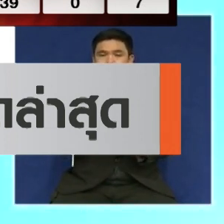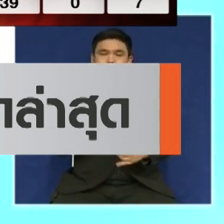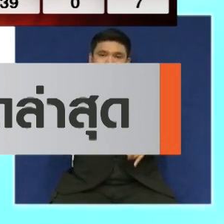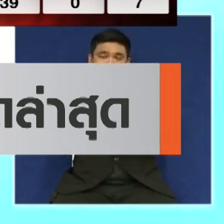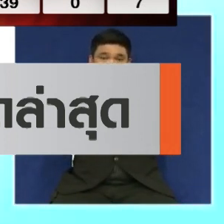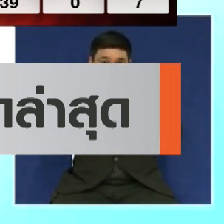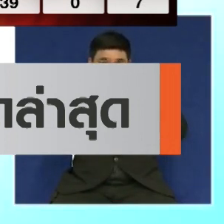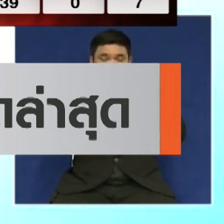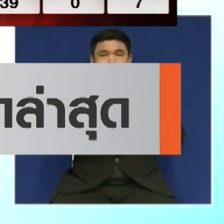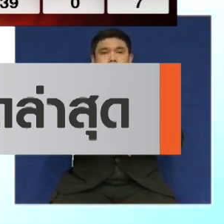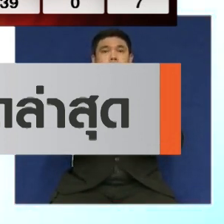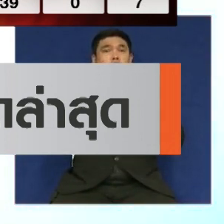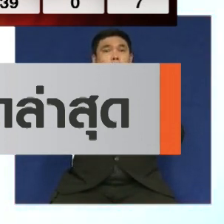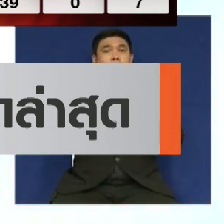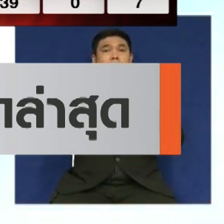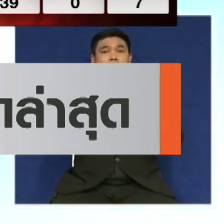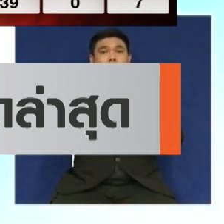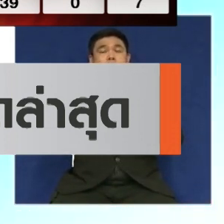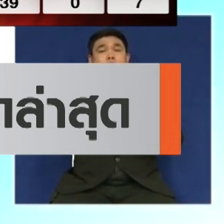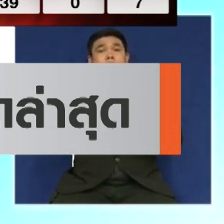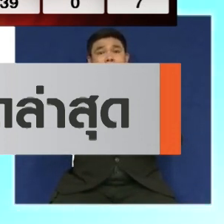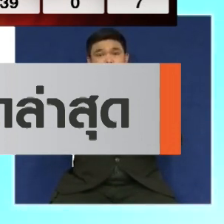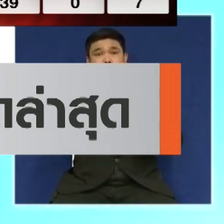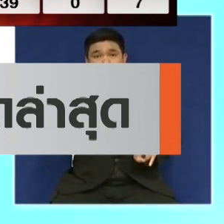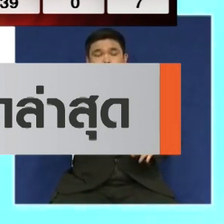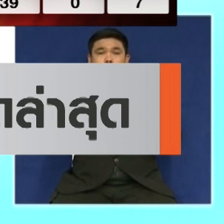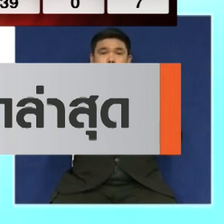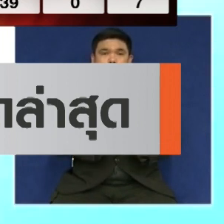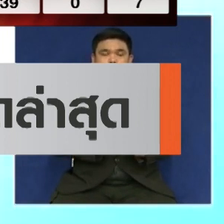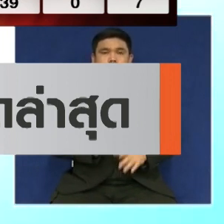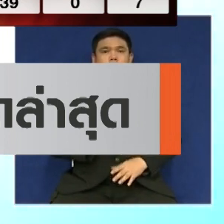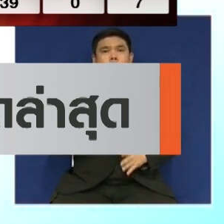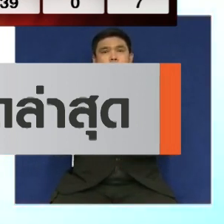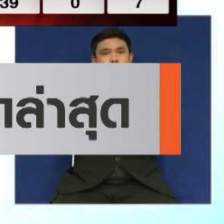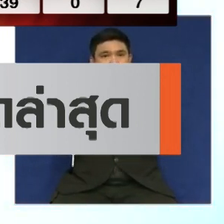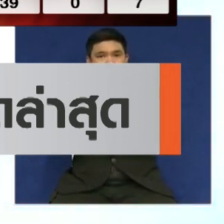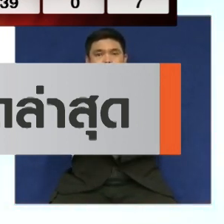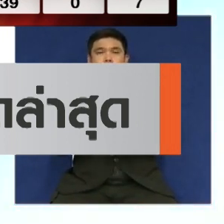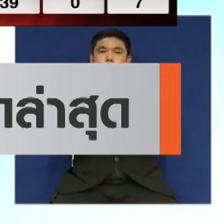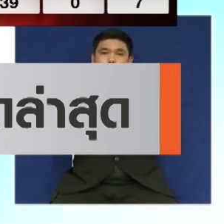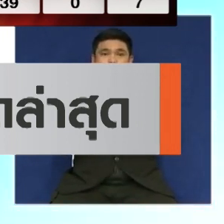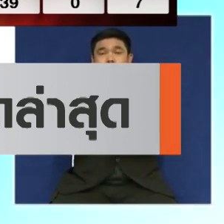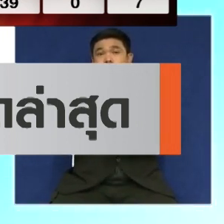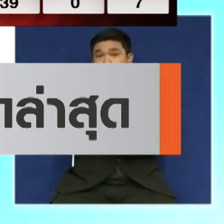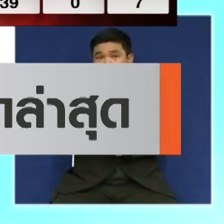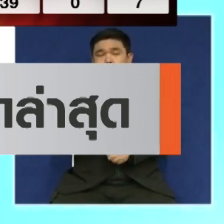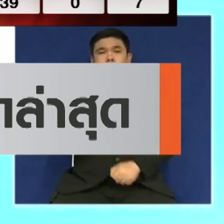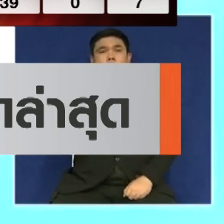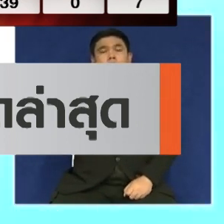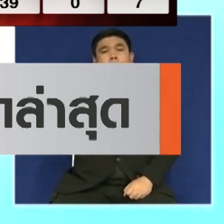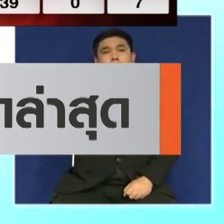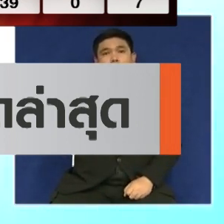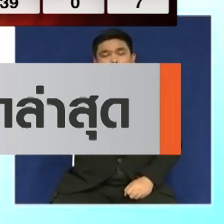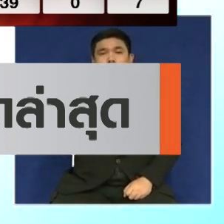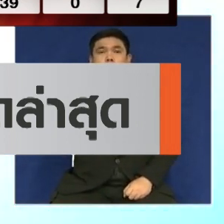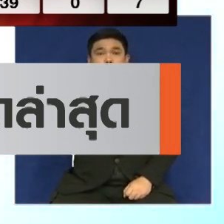แล้ว 2,052 รายเป็นผู้ติดเชื้อ901รายอัตราการติดเชื้อก็ยังคงเดิมนะครับประ